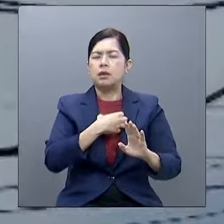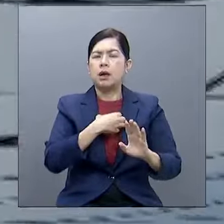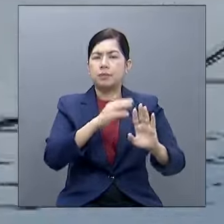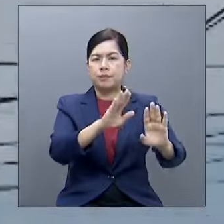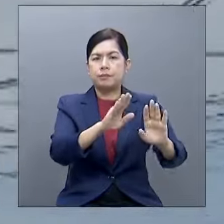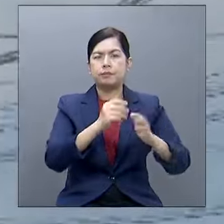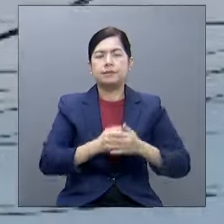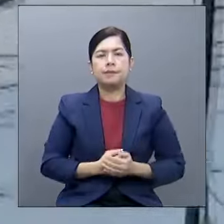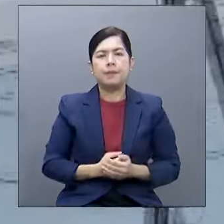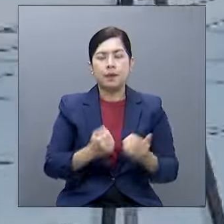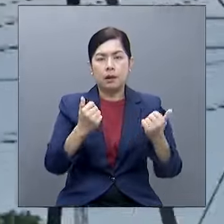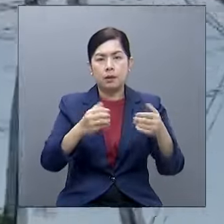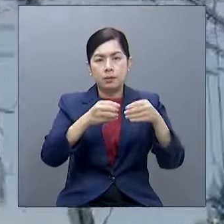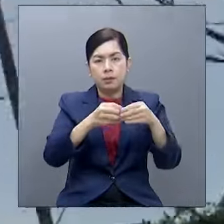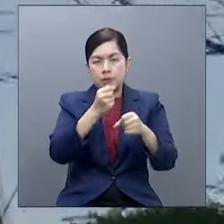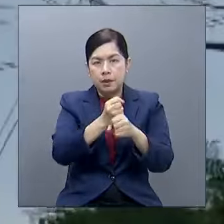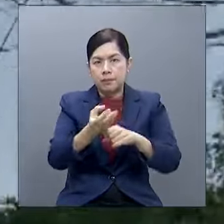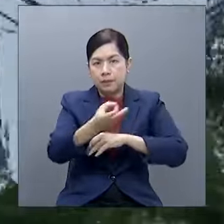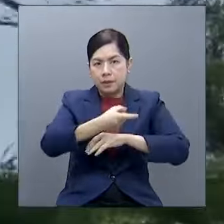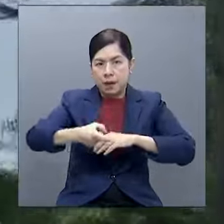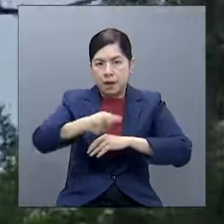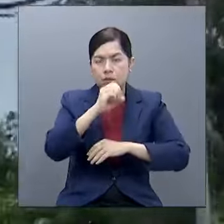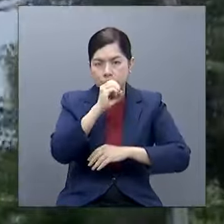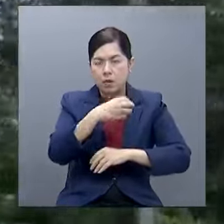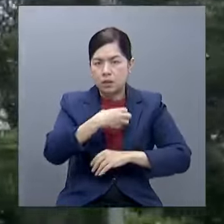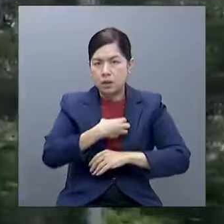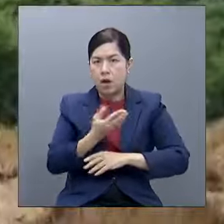ตอนนี้ชาวนาในพื้นที่บอกว่าอยากจะให้เร่งแก้ไขปัญหาโดยเร็วโดยเฉพาะเรื่องของสายสื่อสาร